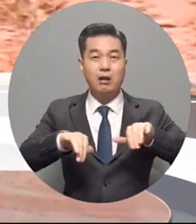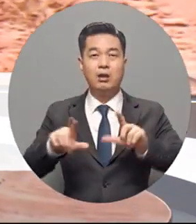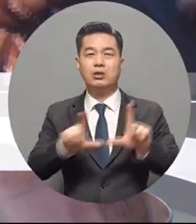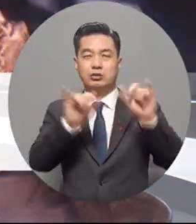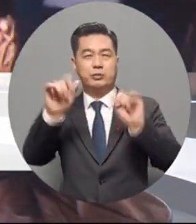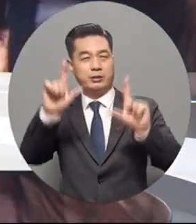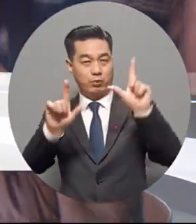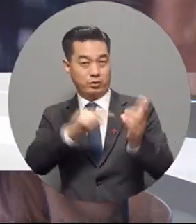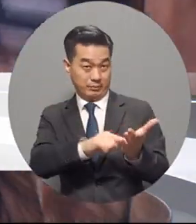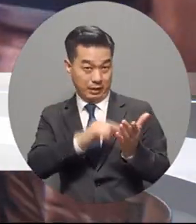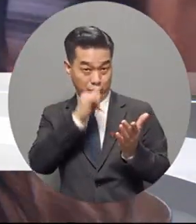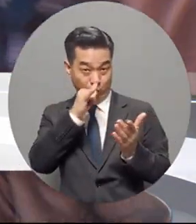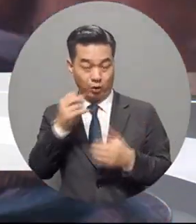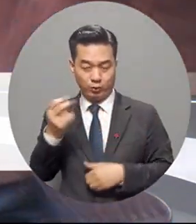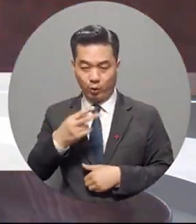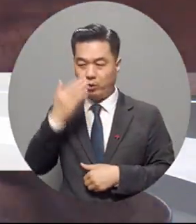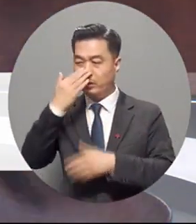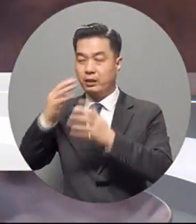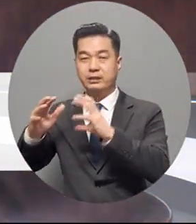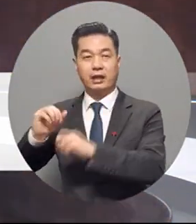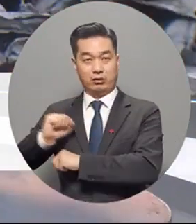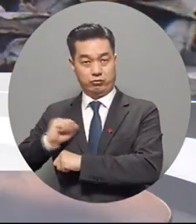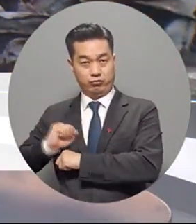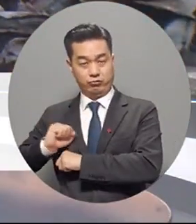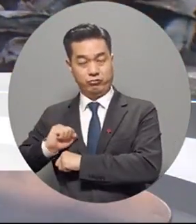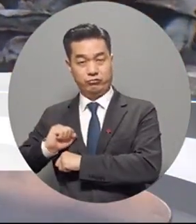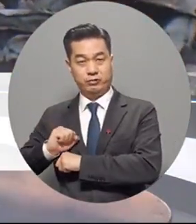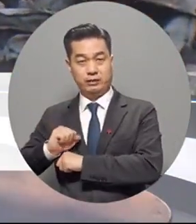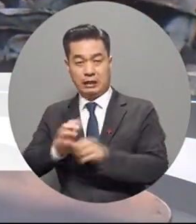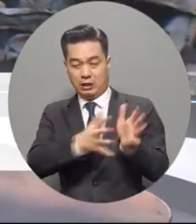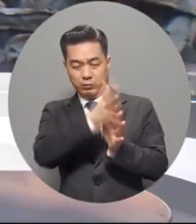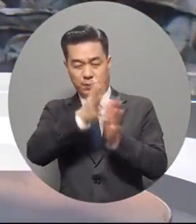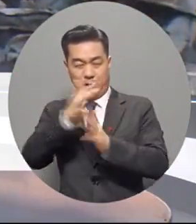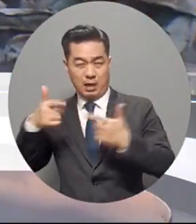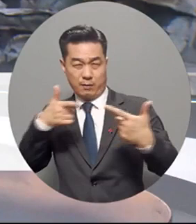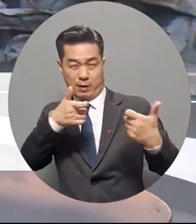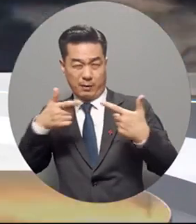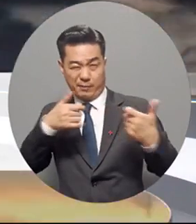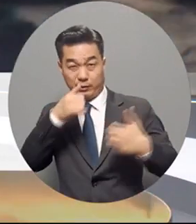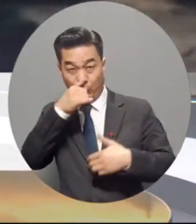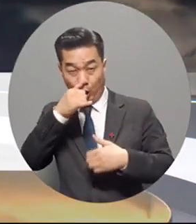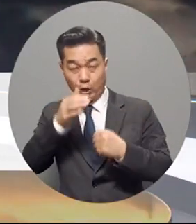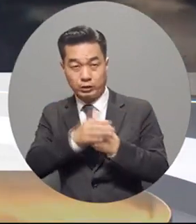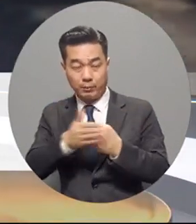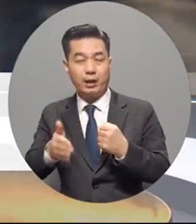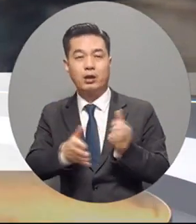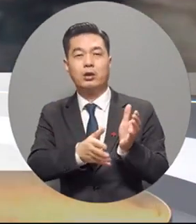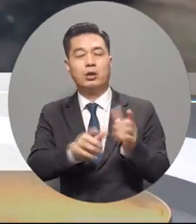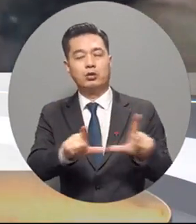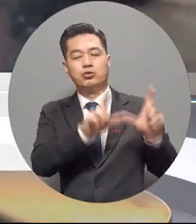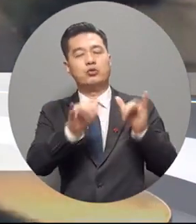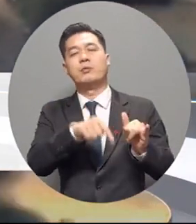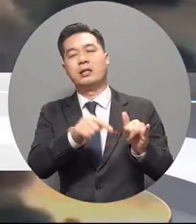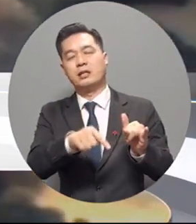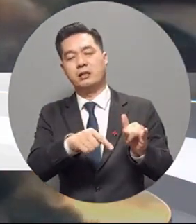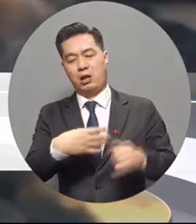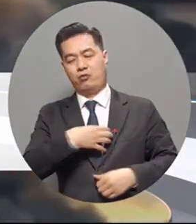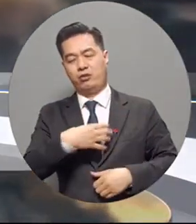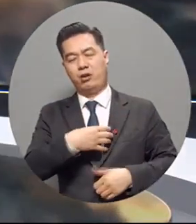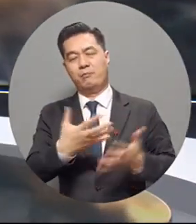있습니다. 반면 이스라엘은 최대 규모의 시가전을 벌이면서 주민들의 인도주의적 위기는 더 커지고